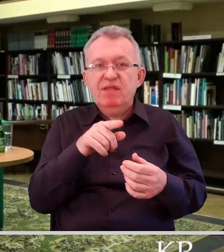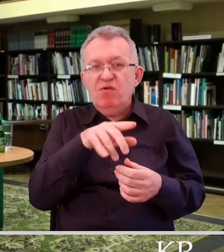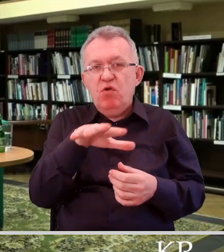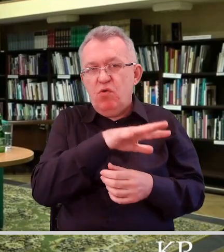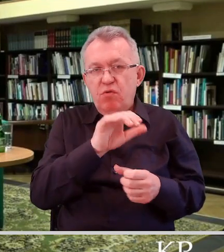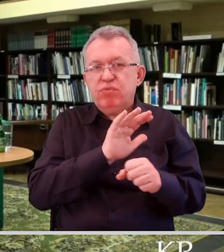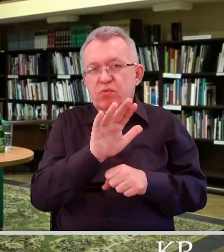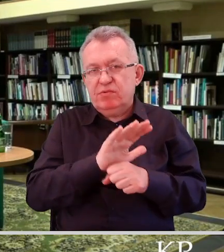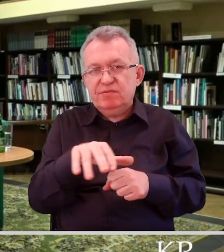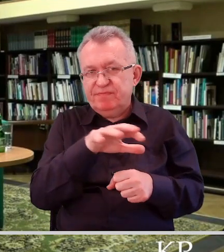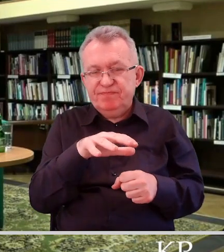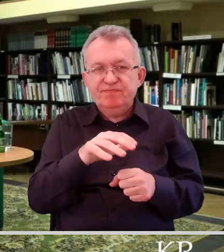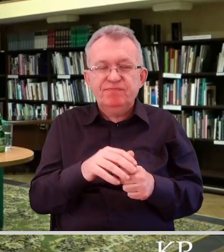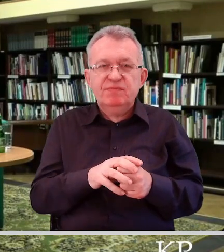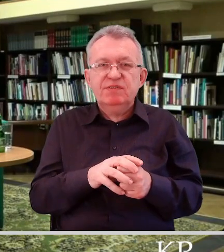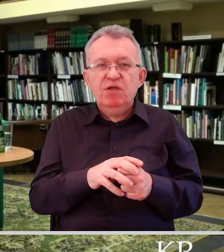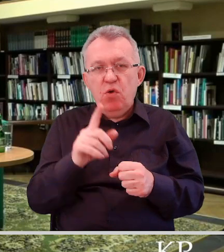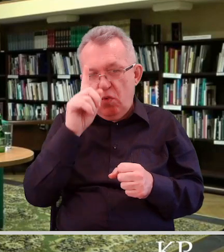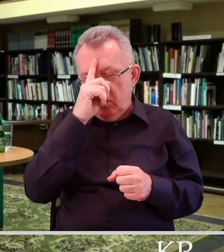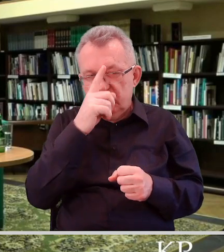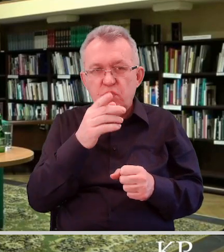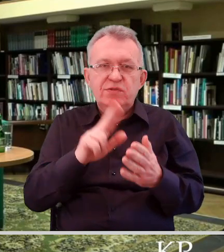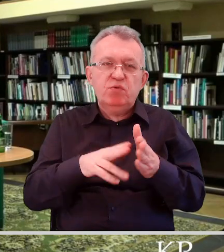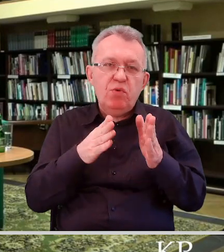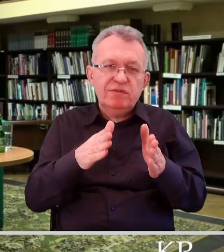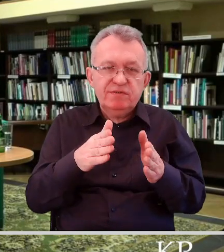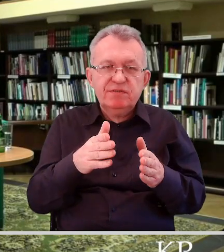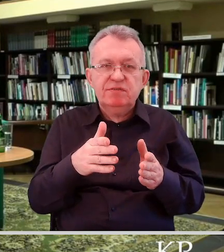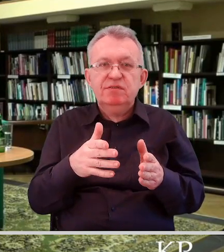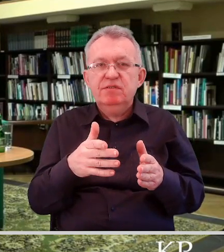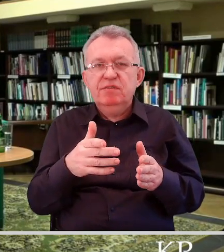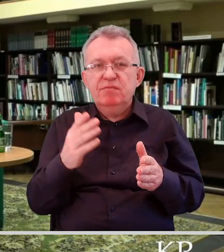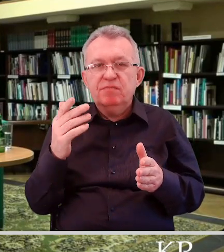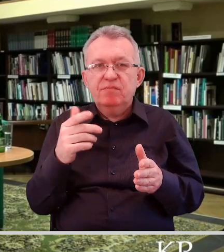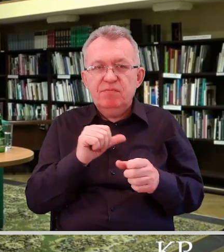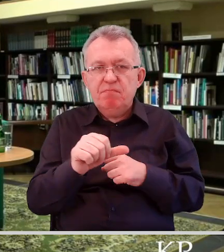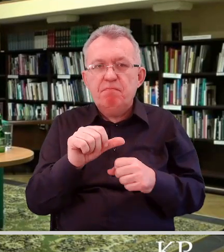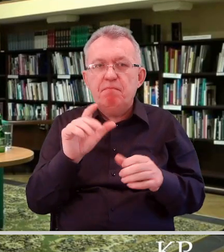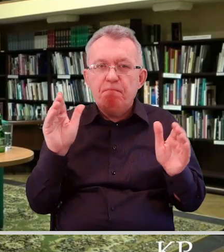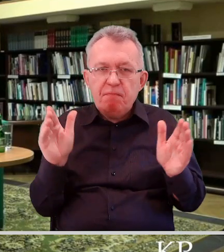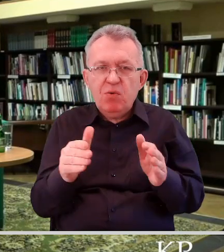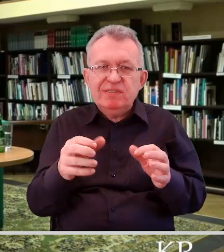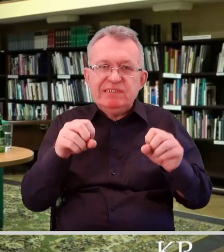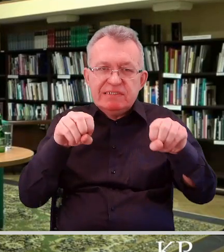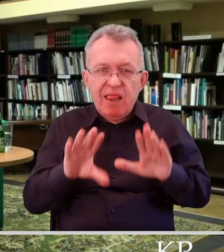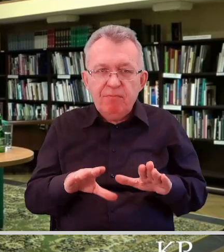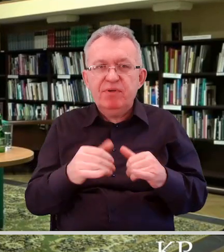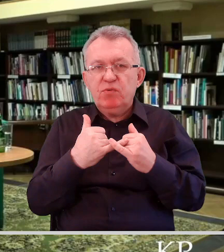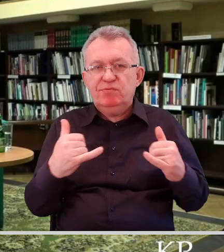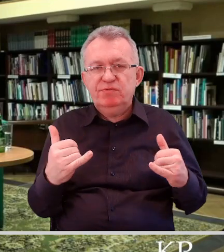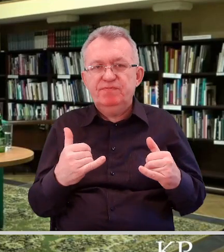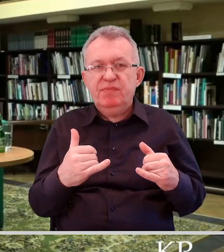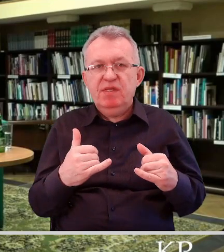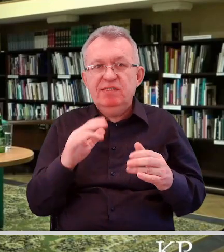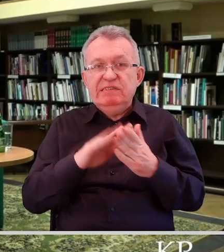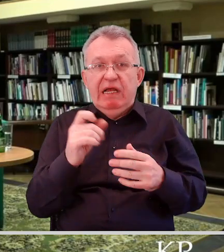lokalną produkcję ludzi z ulicy, przy której mieszczą się małe biznesy i tak dalej. No